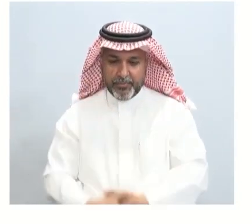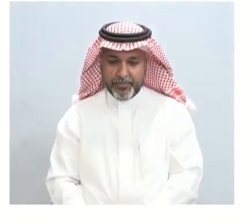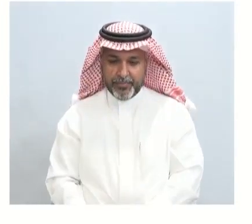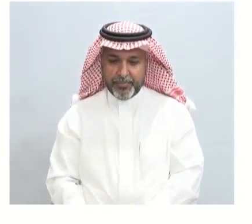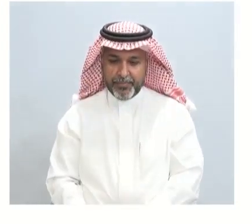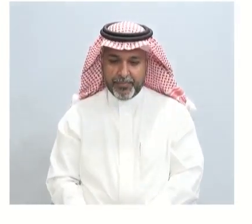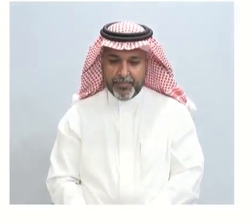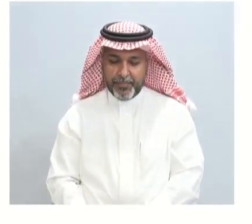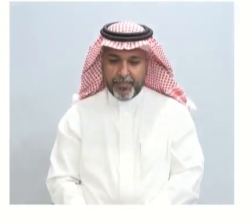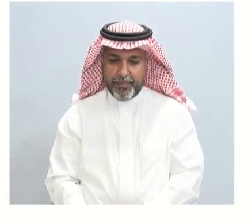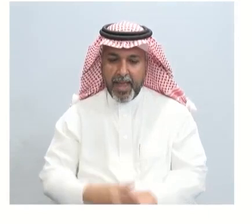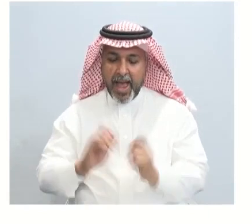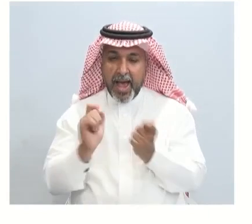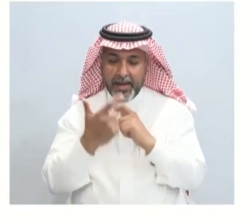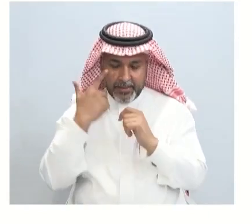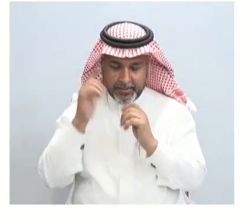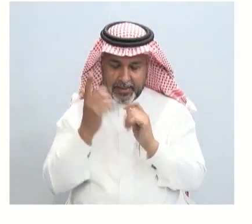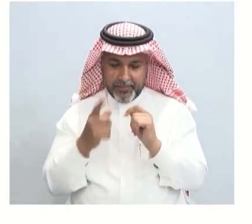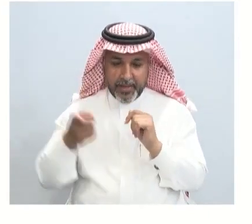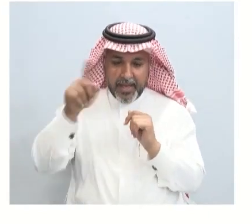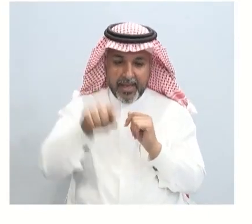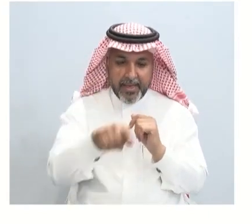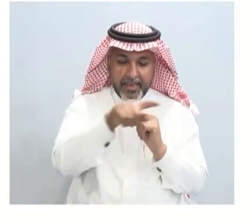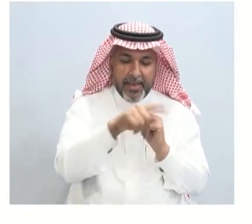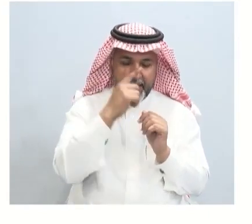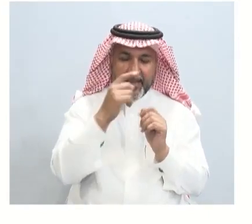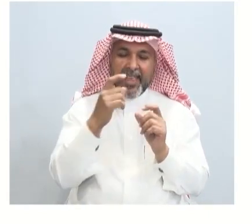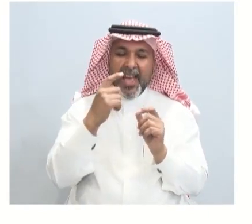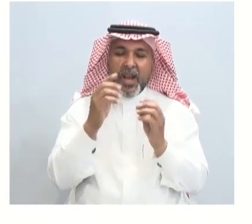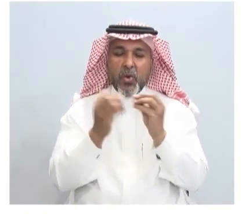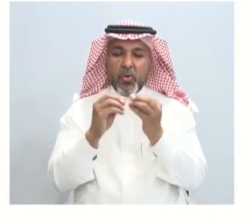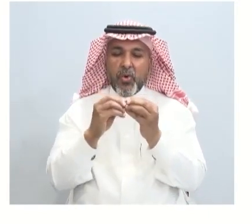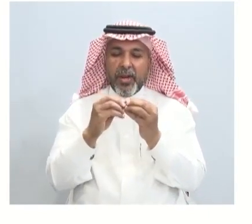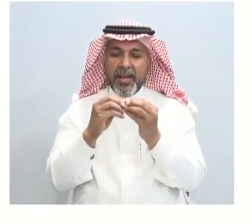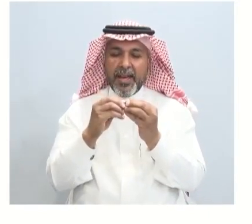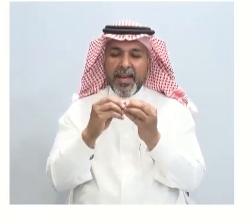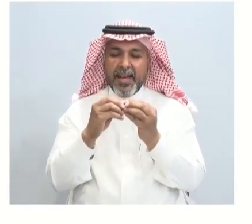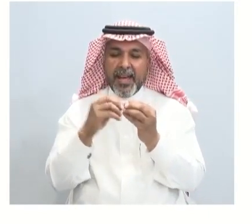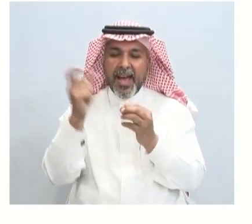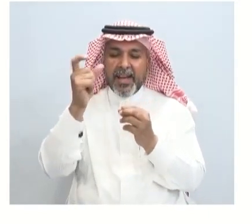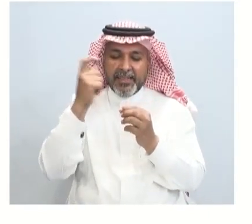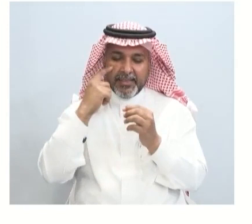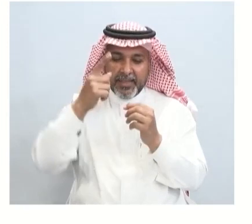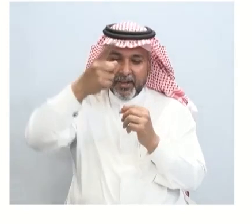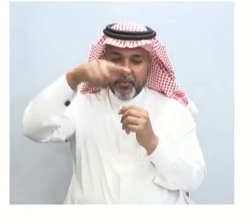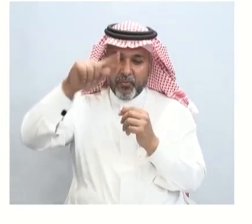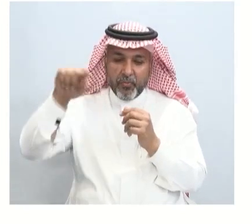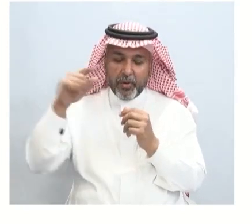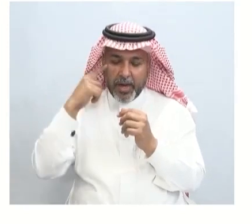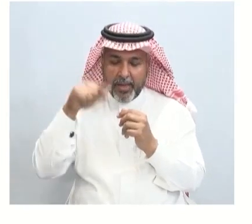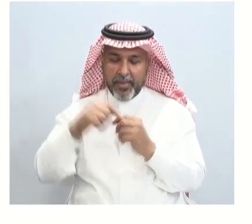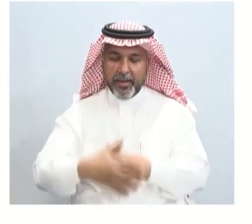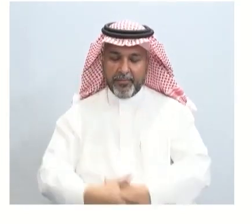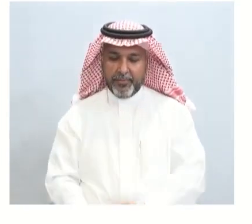فراح تكون منعكسه شوفوا بهذا الشكل تكون عباره عن منحنيات متفرقه ومت يعني